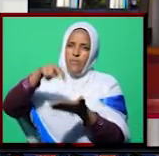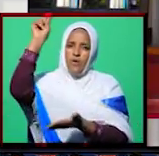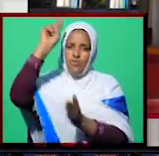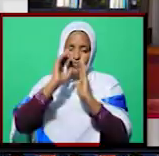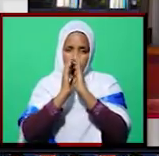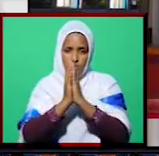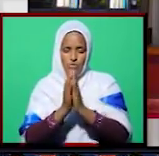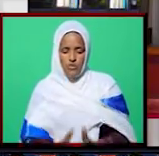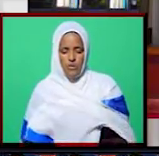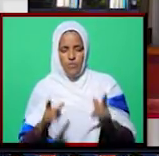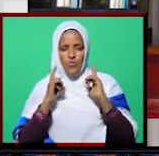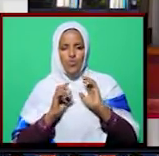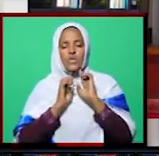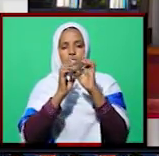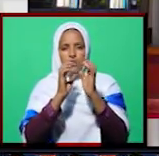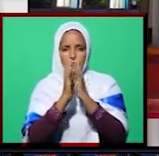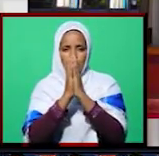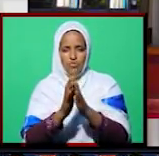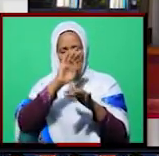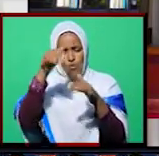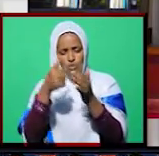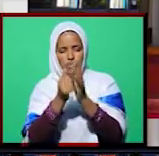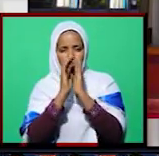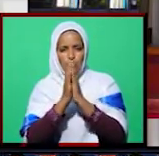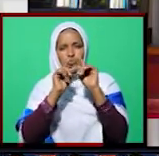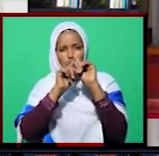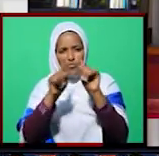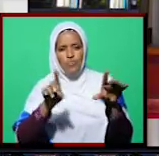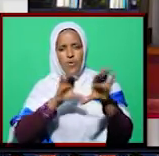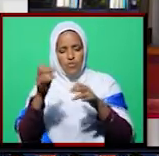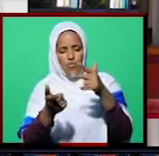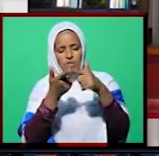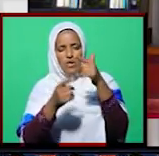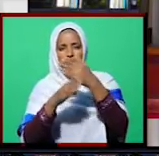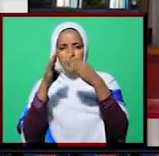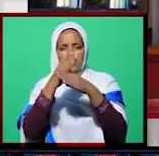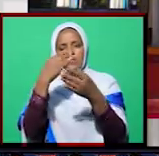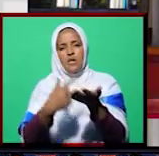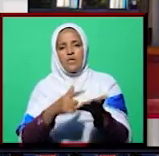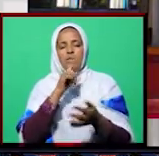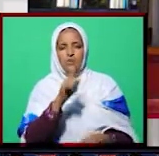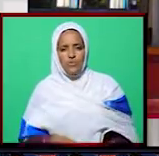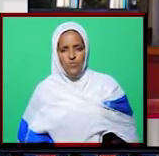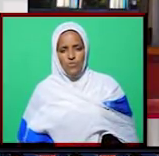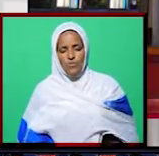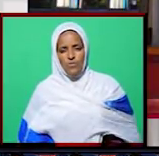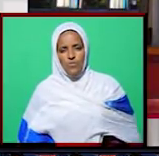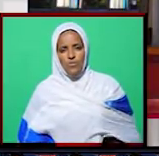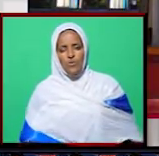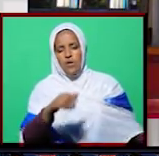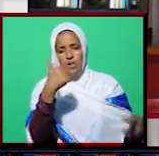ተዋህደው የሚያርጉበት ጸሎት ቢኖር የቅዳሴ ጸሎት ነው። ከሁሉ ጸሎቶች ልዩ የሚያደርገው በሁለተኛ ደረጃ በዚህ ነው።